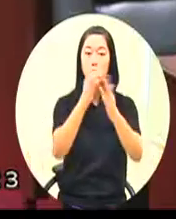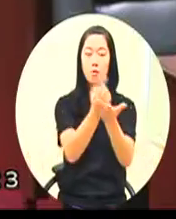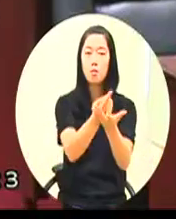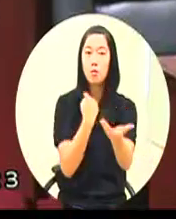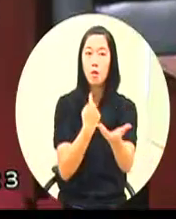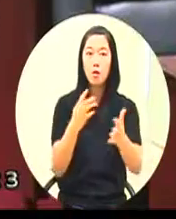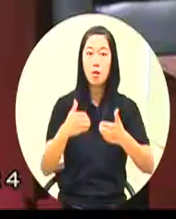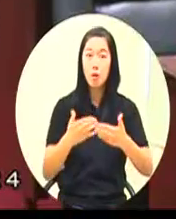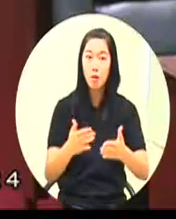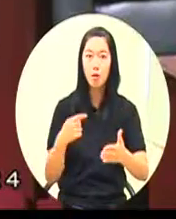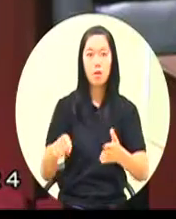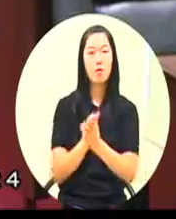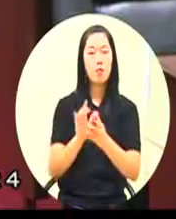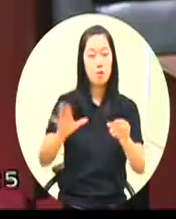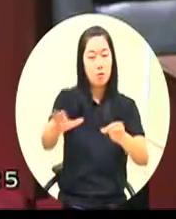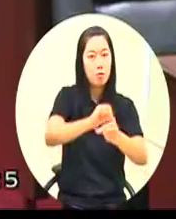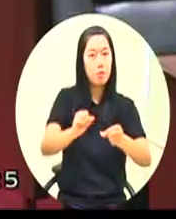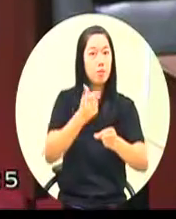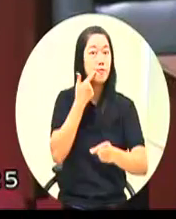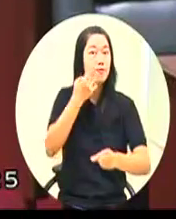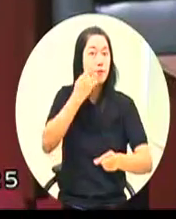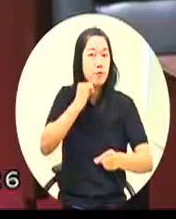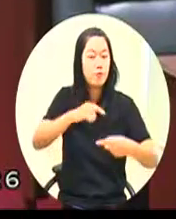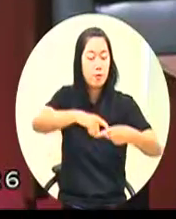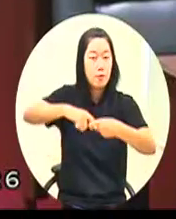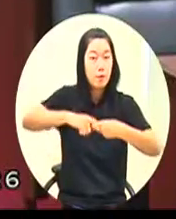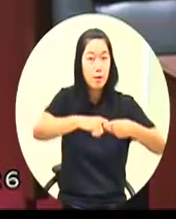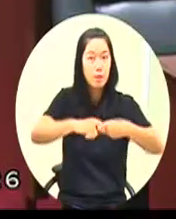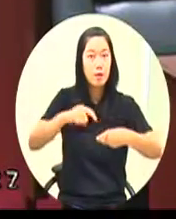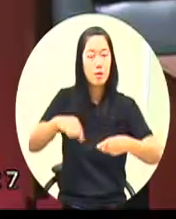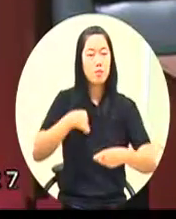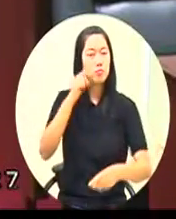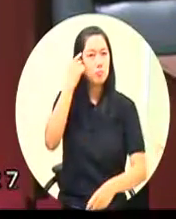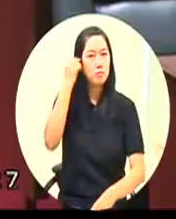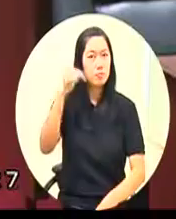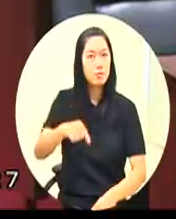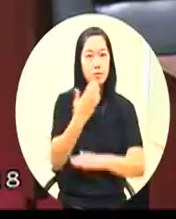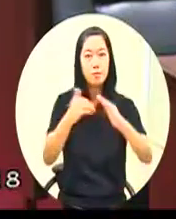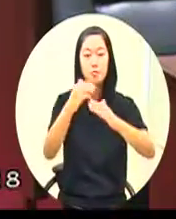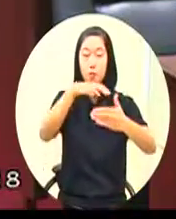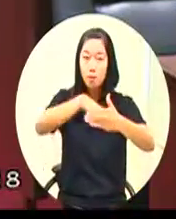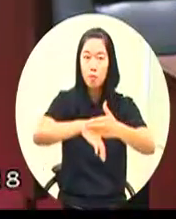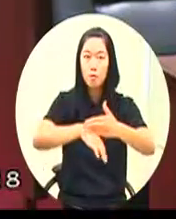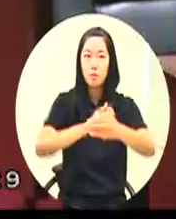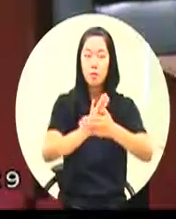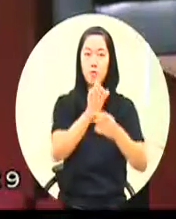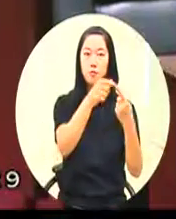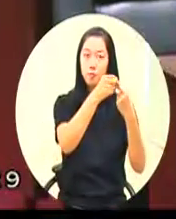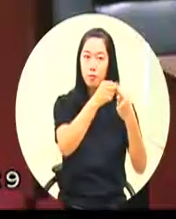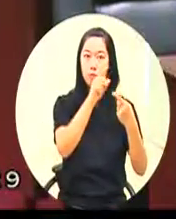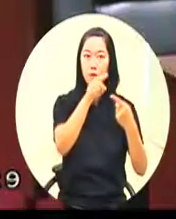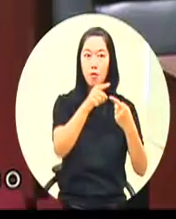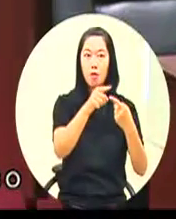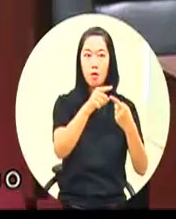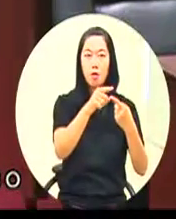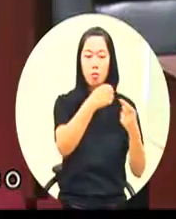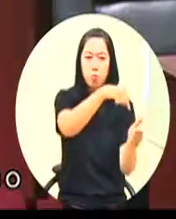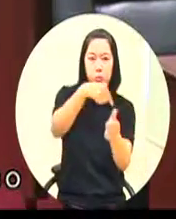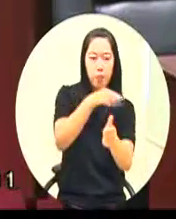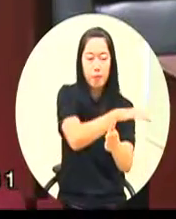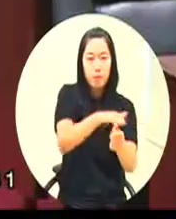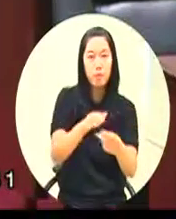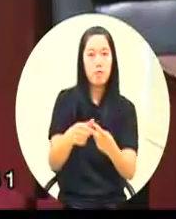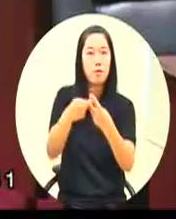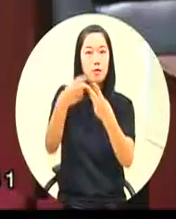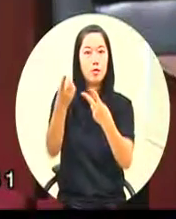家长联盟他们的那个理事长是认为说，教官在校园里面一方面有稳定的作用，二方面对一些